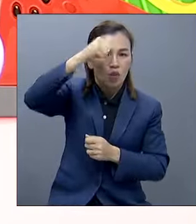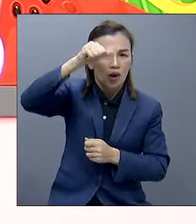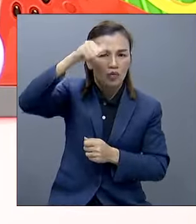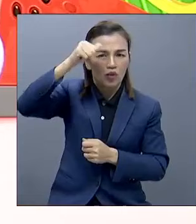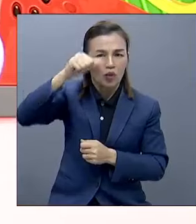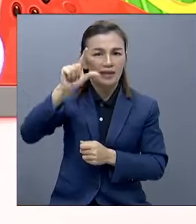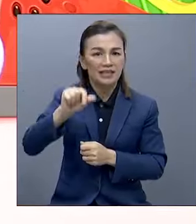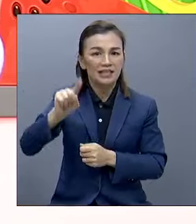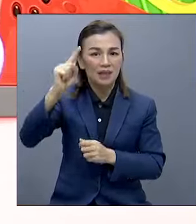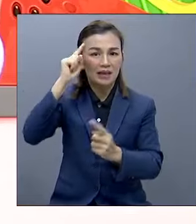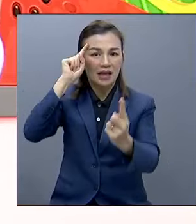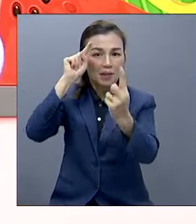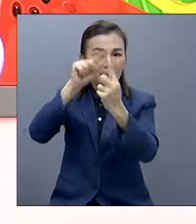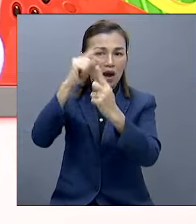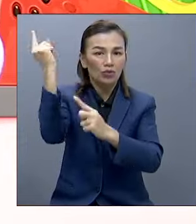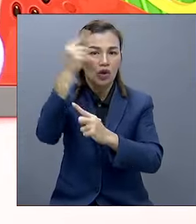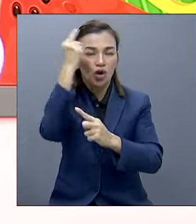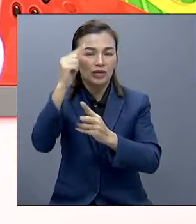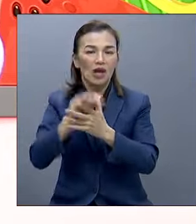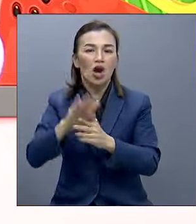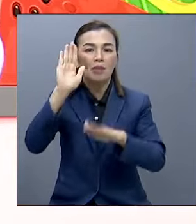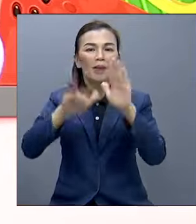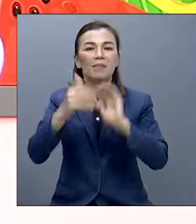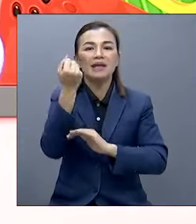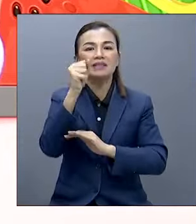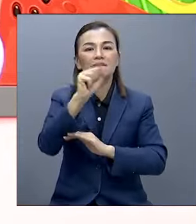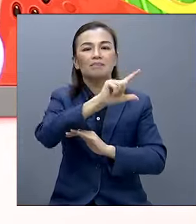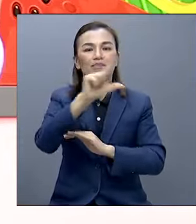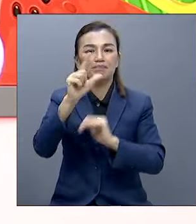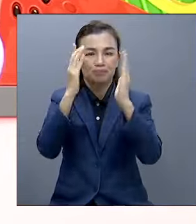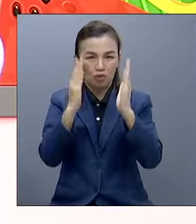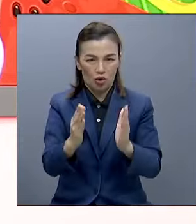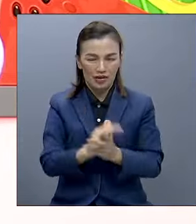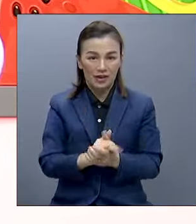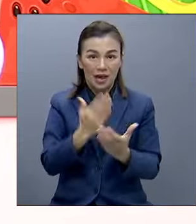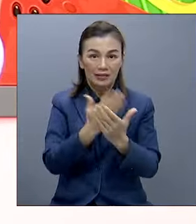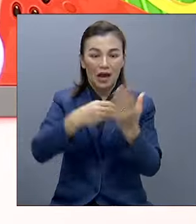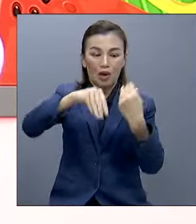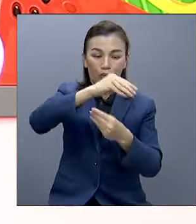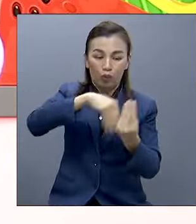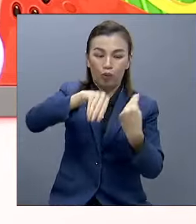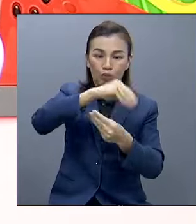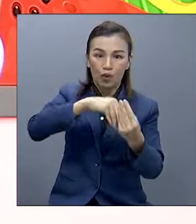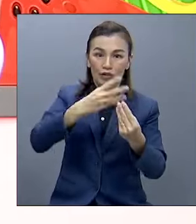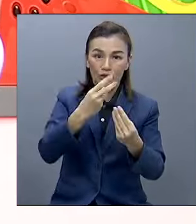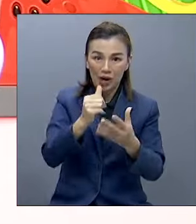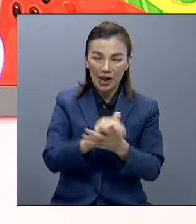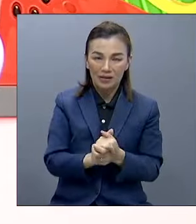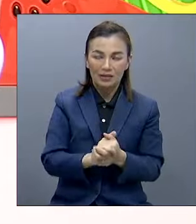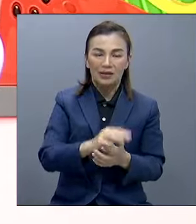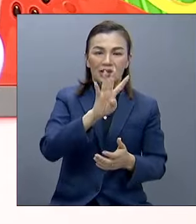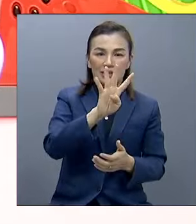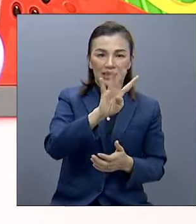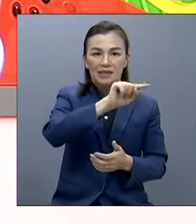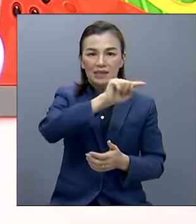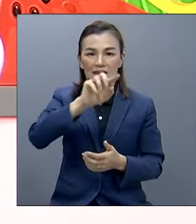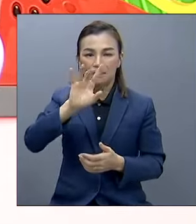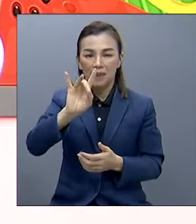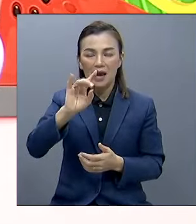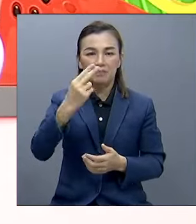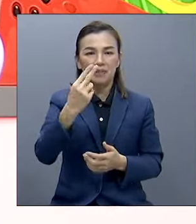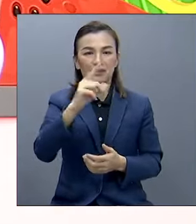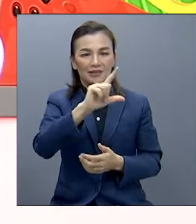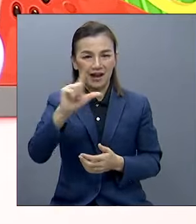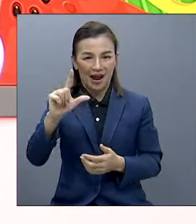ตั้งเป้าเลยบอกว่านักท่องเที่ยวจะต้องแตะอยู่ที่ 10ล้านคนเม็ดเงินด้านการท่องเที่ยวจะอยู่ที่ประมาณสัก4-8หมื่ล้าน